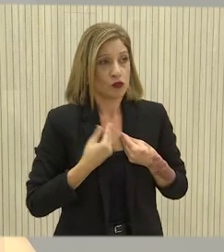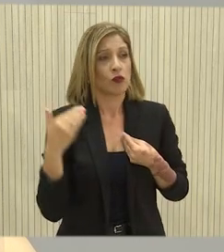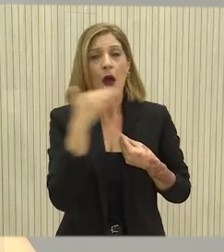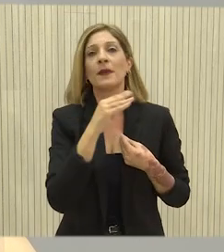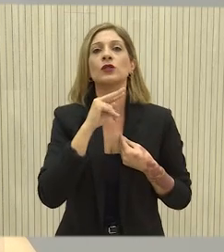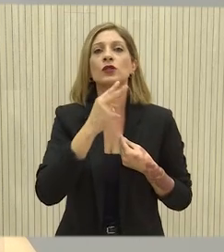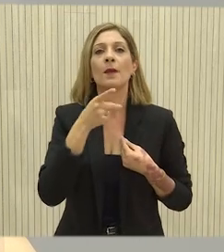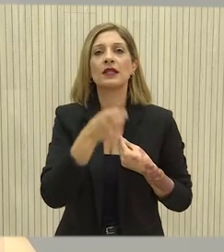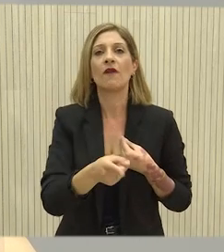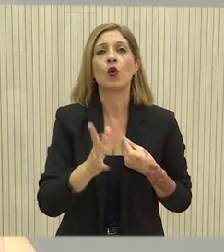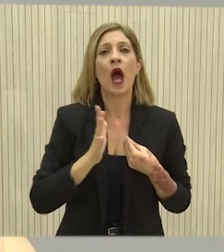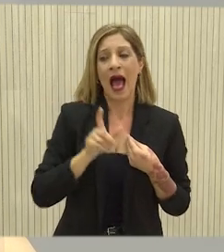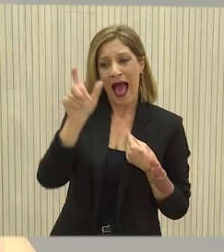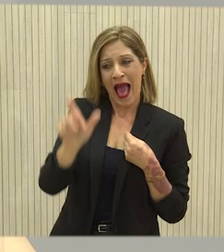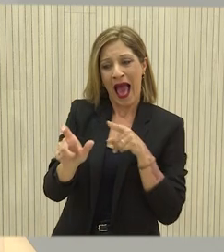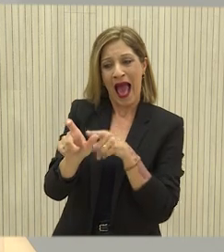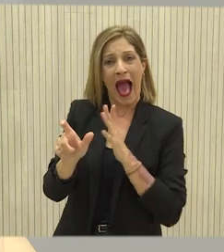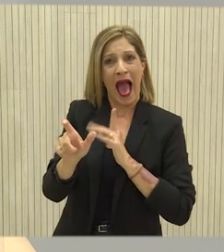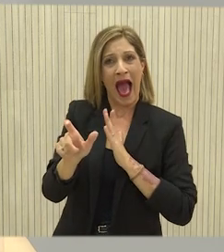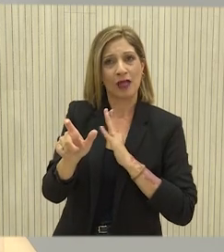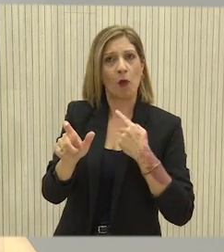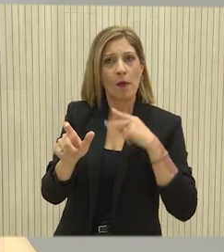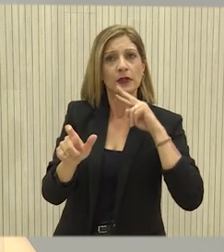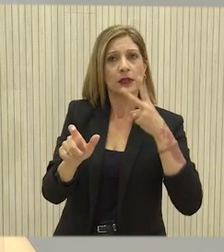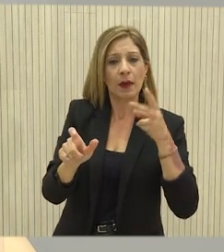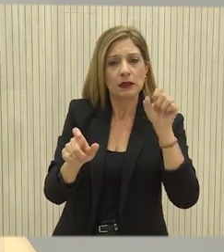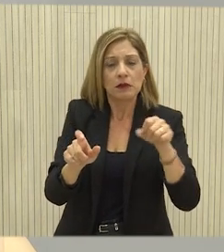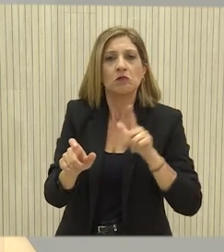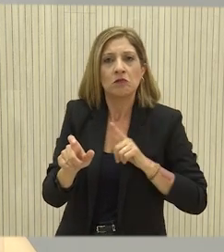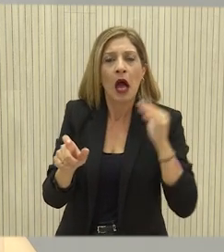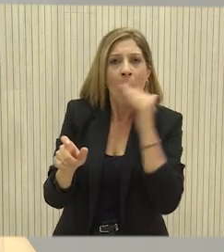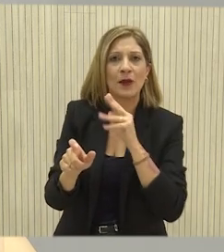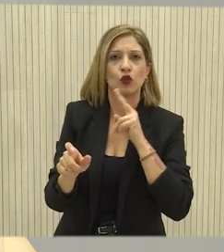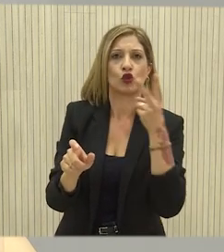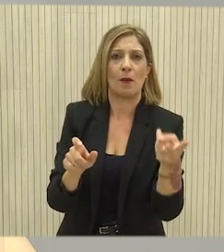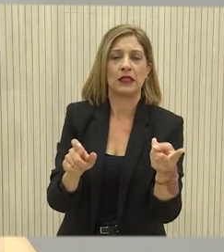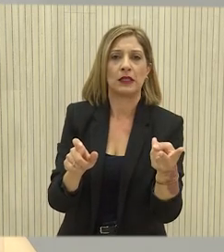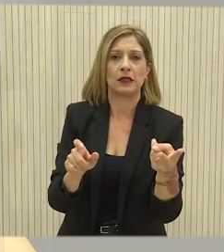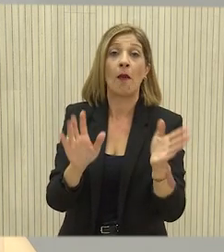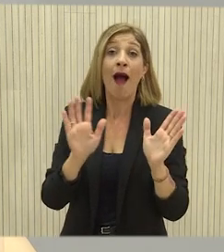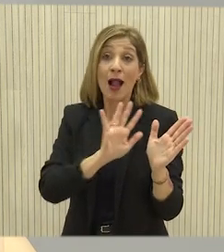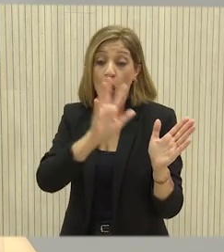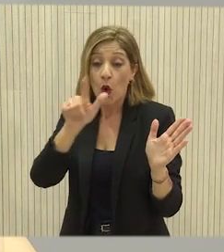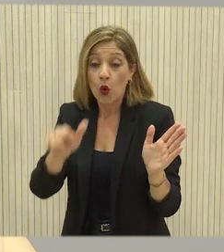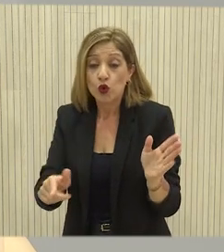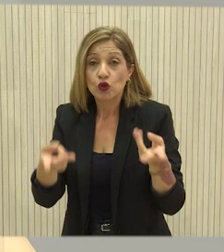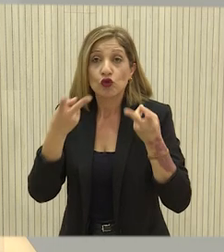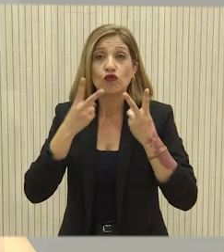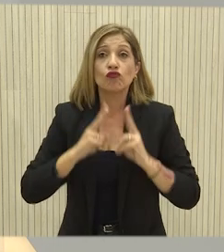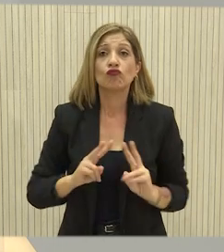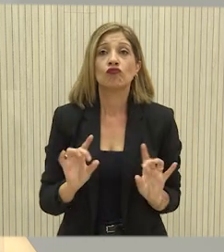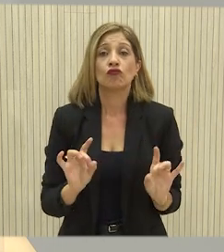στη συγκεκριμένη προσωπικότητα που έχει προταθεί για διορισμό από πλευράς του Γενικού Γραμματέα. Δεν έχουμε μέχρι στιγμής την